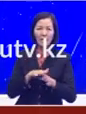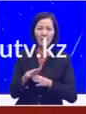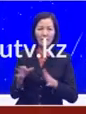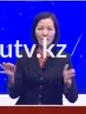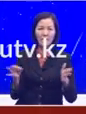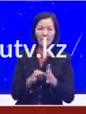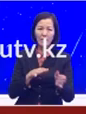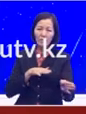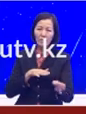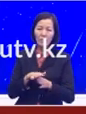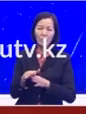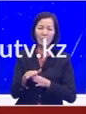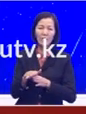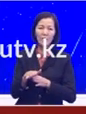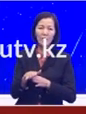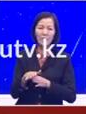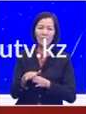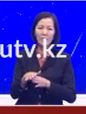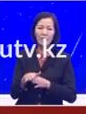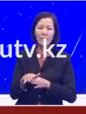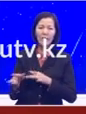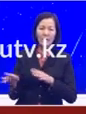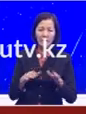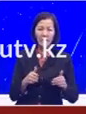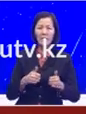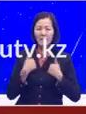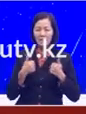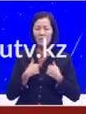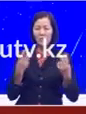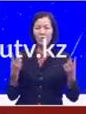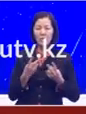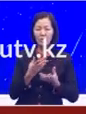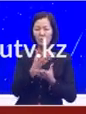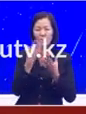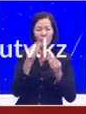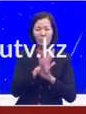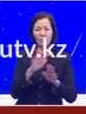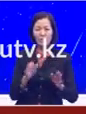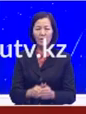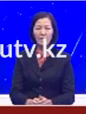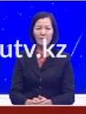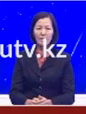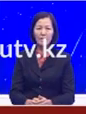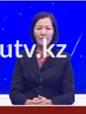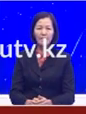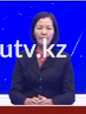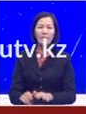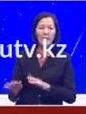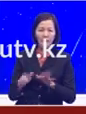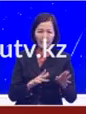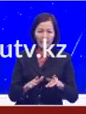мақсат орындалғанша қарекет ету керектігін ұмытпайықшы. Ал қарекет түбі